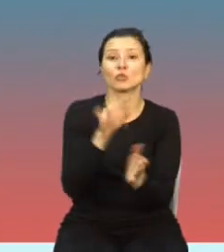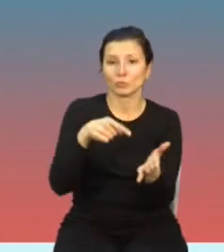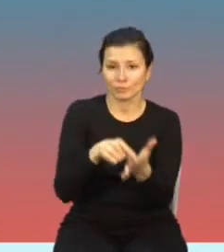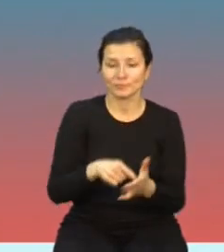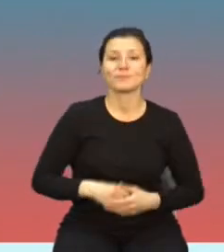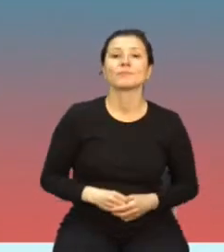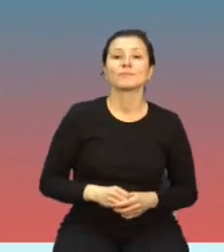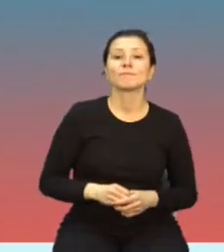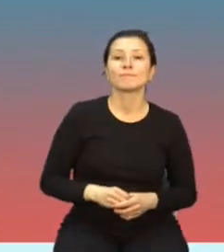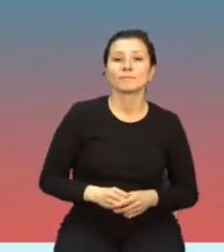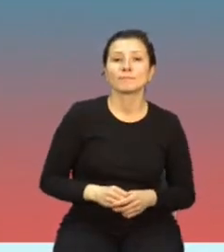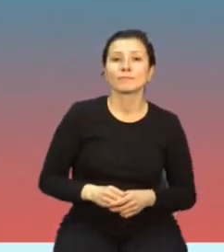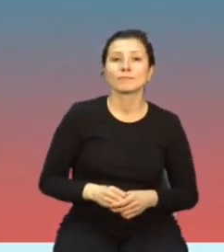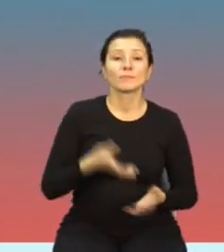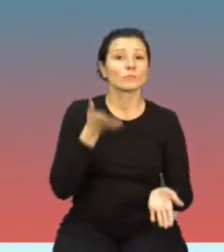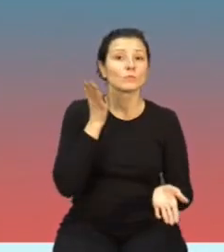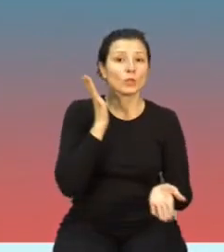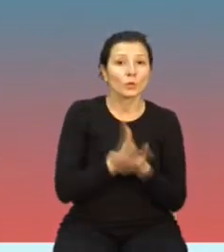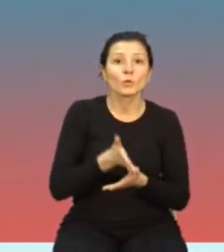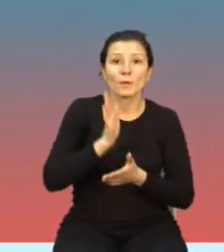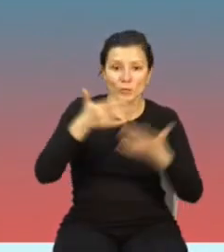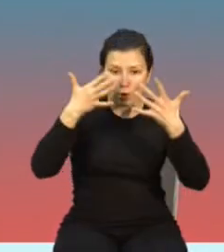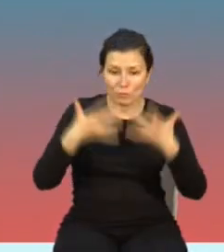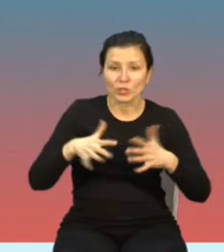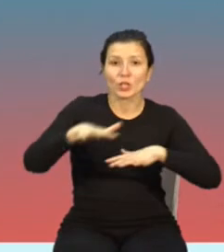już tutaj liczyć pole